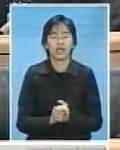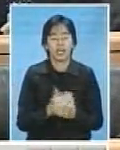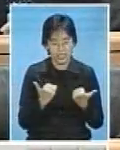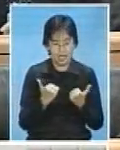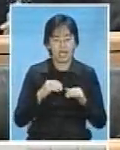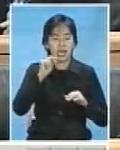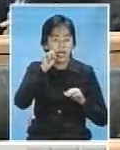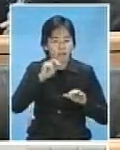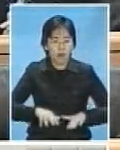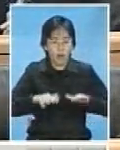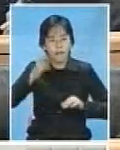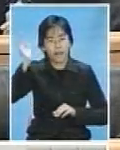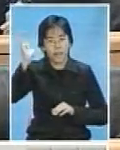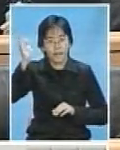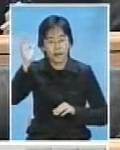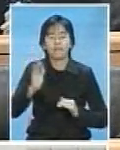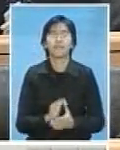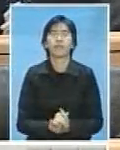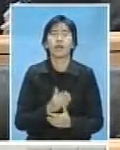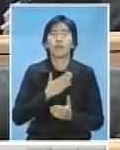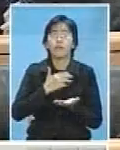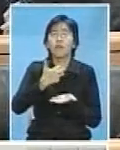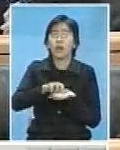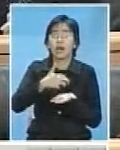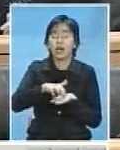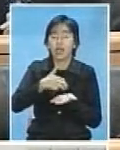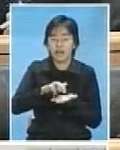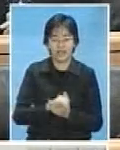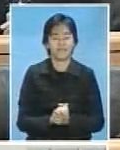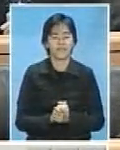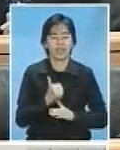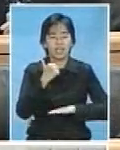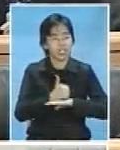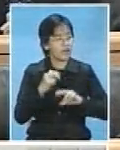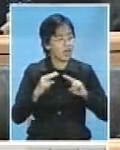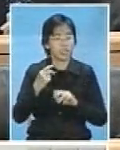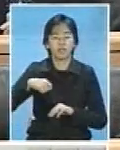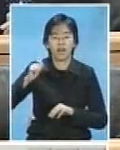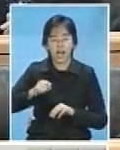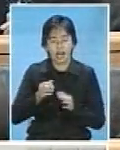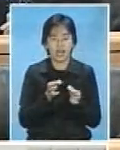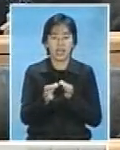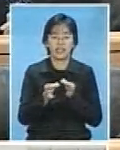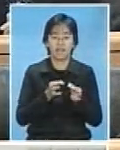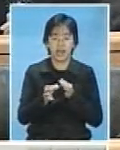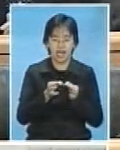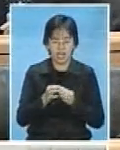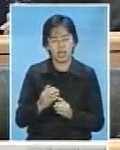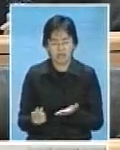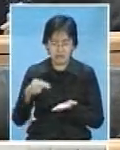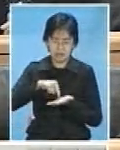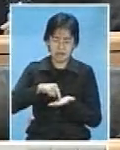ยนะครับอยากจะกราบเรียนสักนิดนะครับเบื้องต้นท่านรัฐมนตรีท่านได้ลุกขึ้นชี้แจงหลายครั้